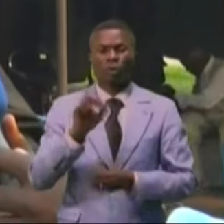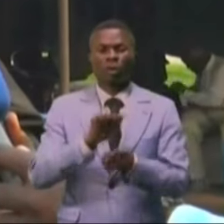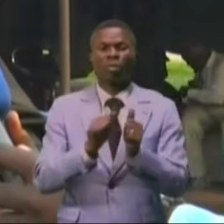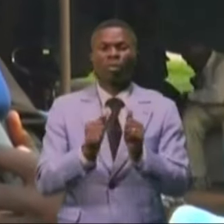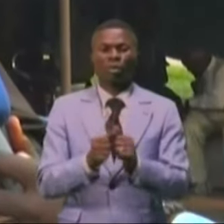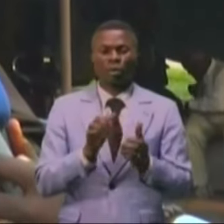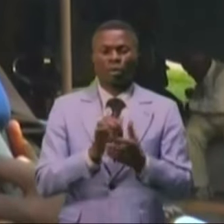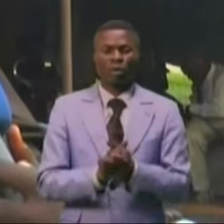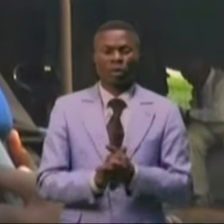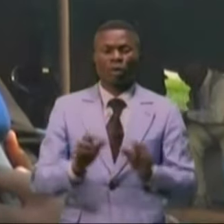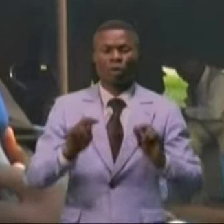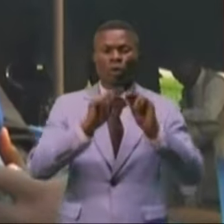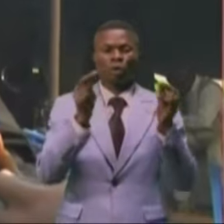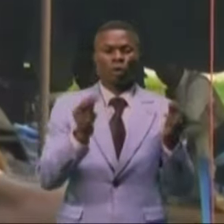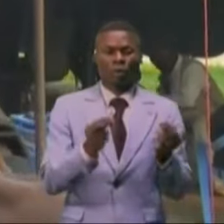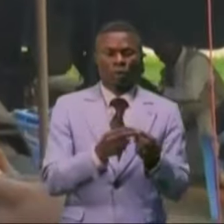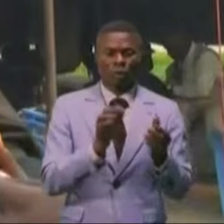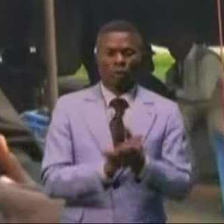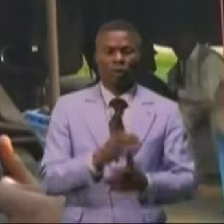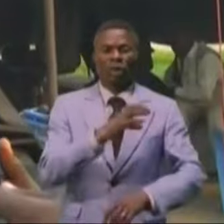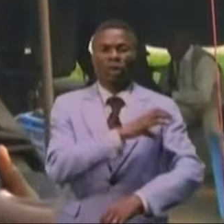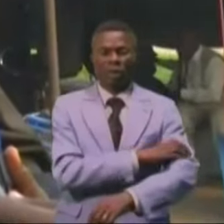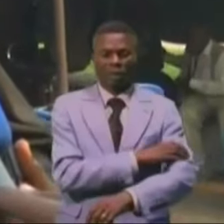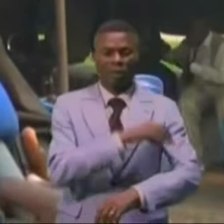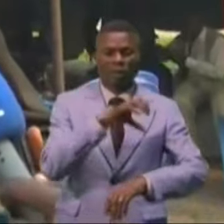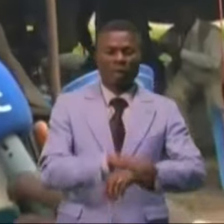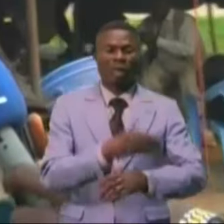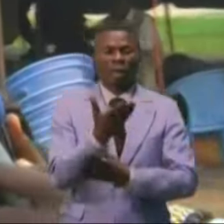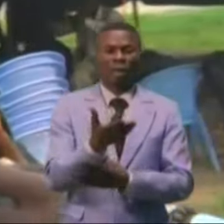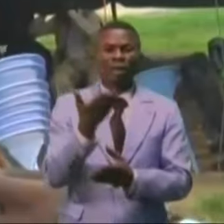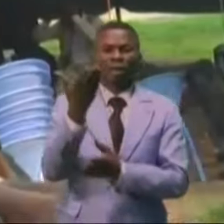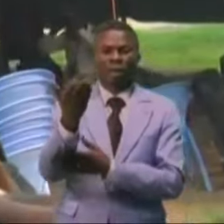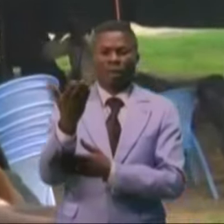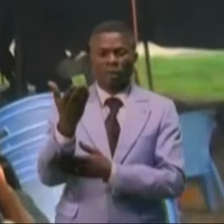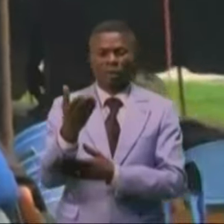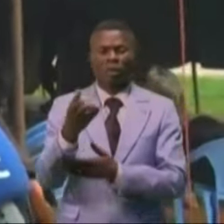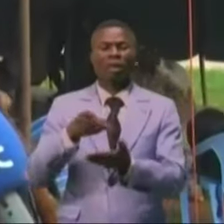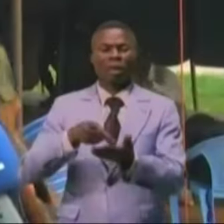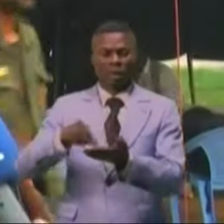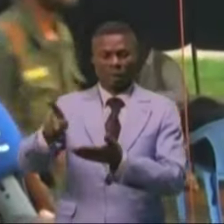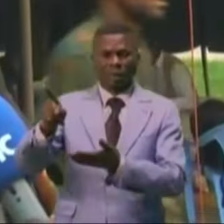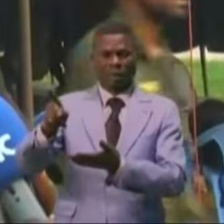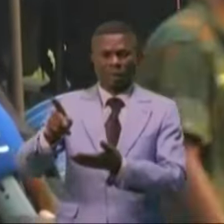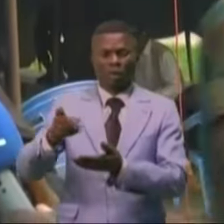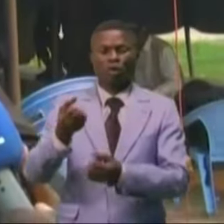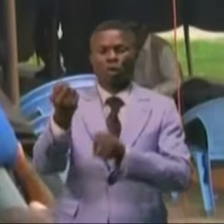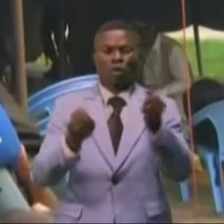la partie civile a sollicité la restitution du véhicule